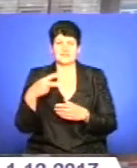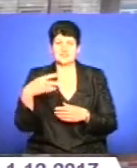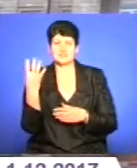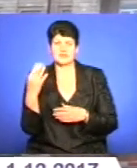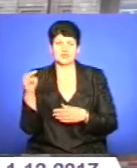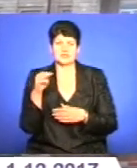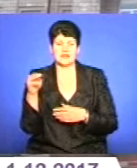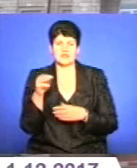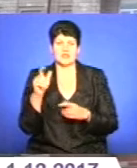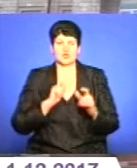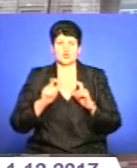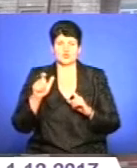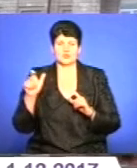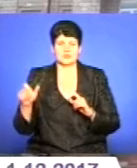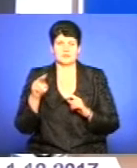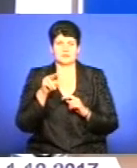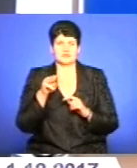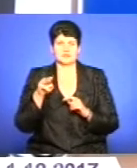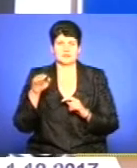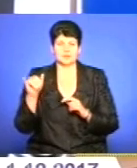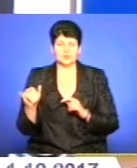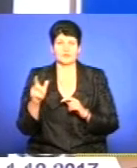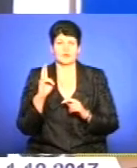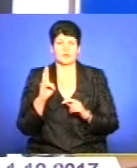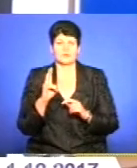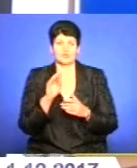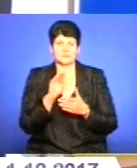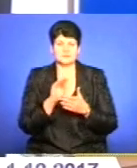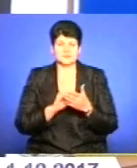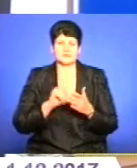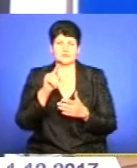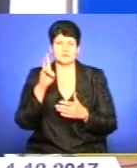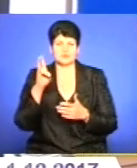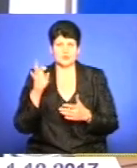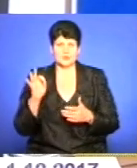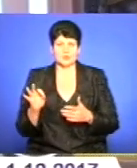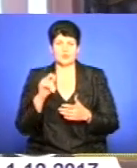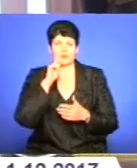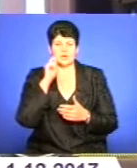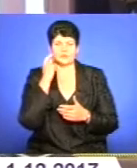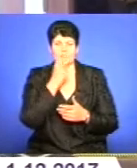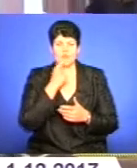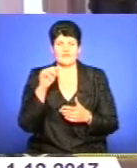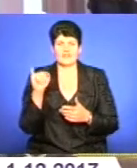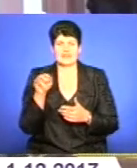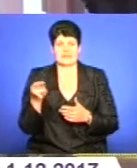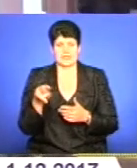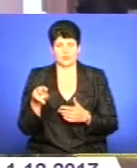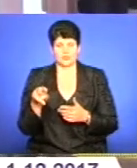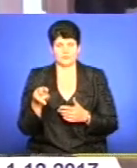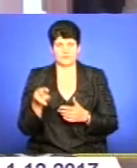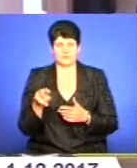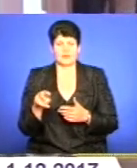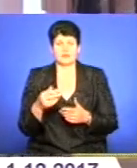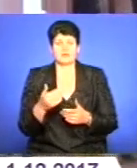24 травня студенти професійних технічних училищ та коледжів здаватимуть зовнішнє незалежне оцінювання з української мови і літератури.